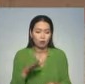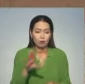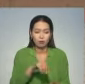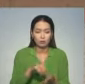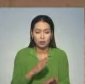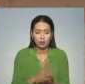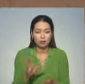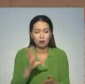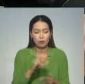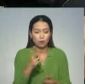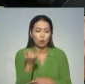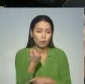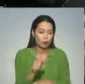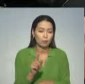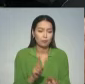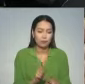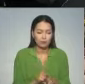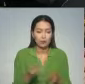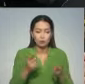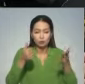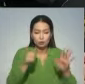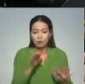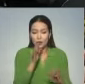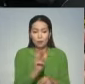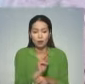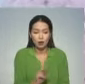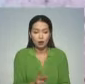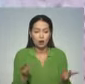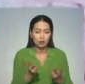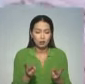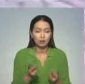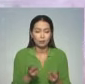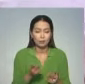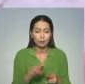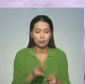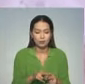аурудан айығуға кем дегенде жарты жыл уақыт керек дейді. Бірақ оған жеткізбей,